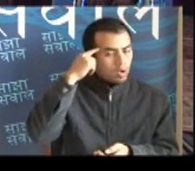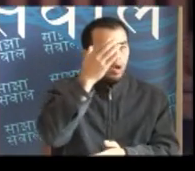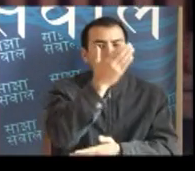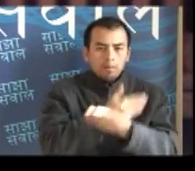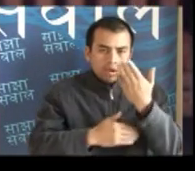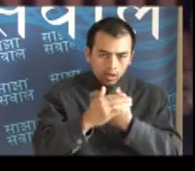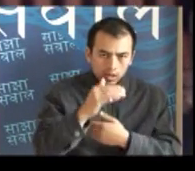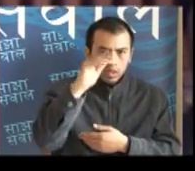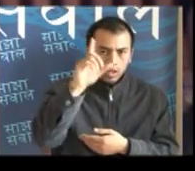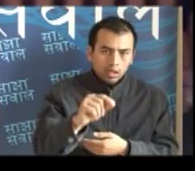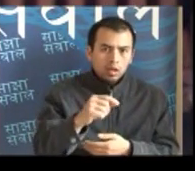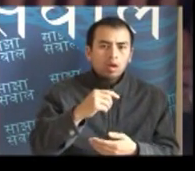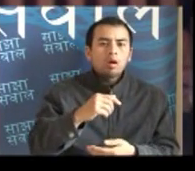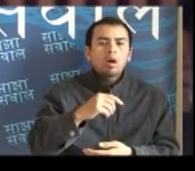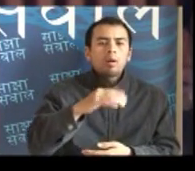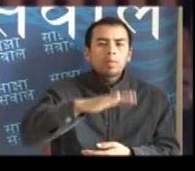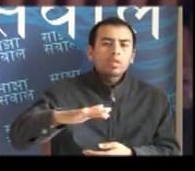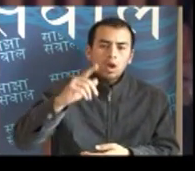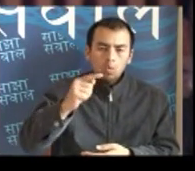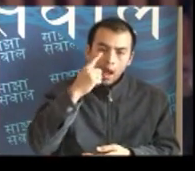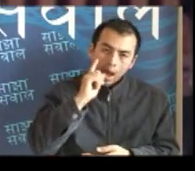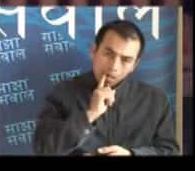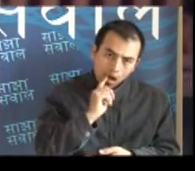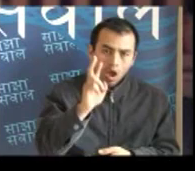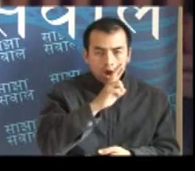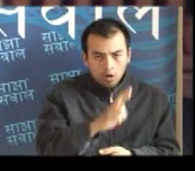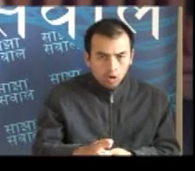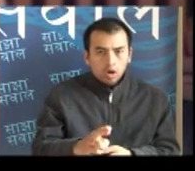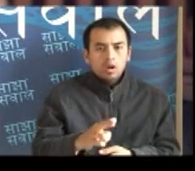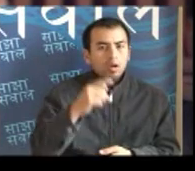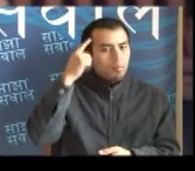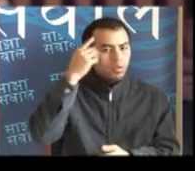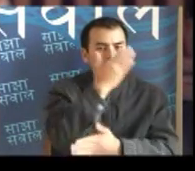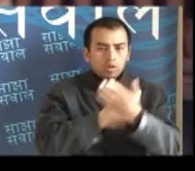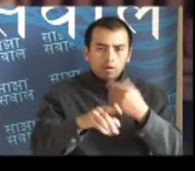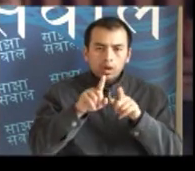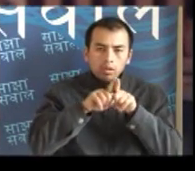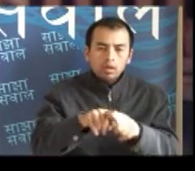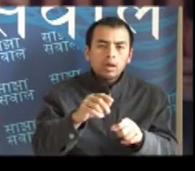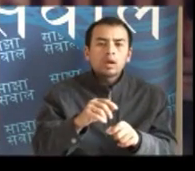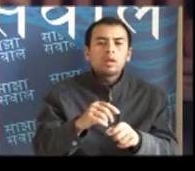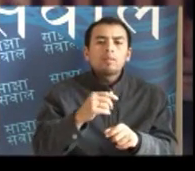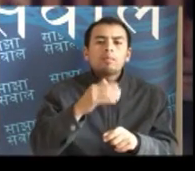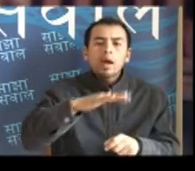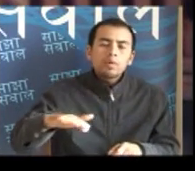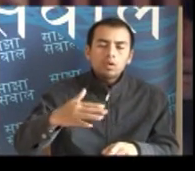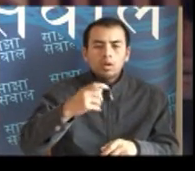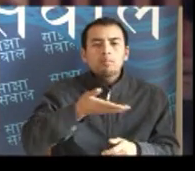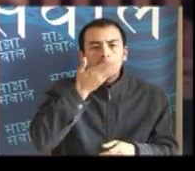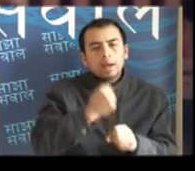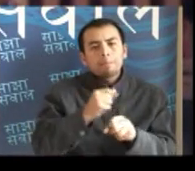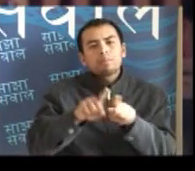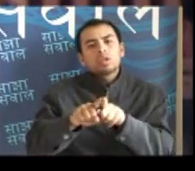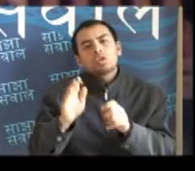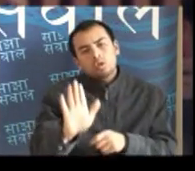अपाङ्गता बच्चाको चाहिँ आमा पनि हुँ, र साथै बौद्धिक अपाङ्गता भएका भाइ बहिनीहरूलाई पढाउँछु